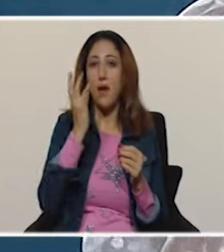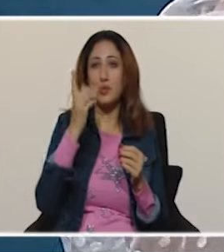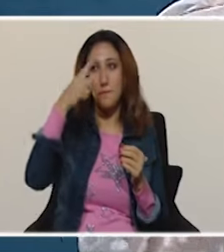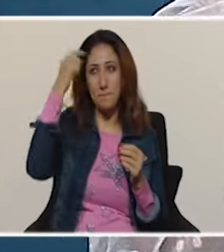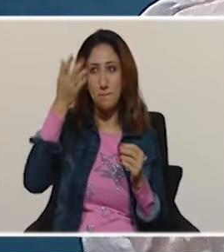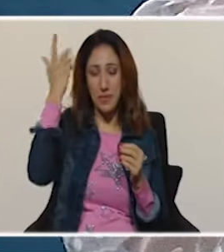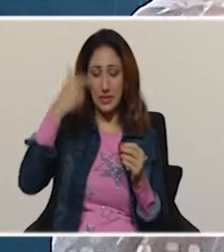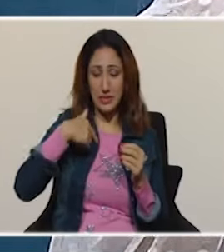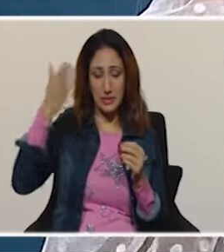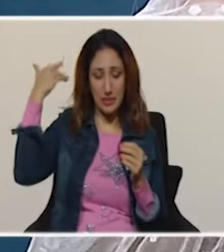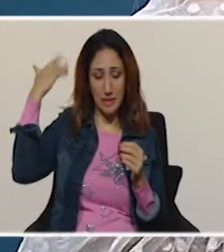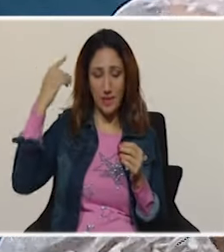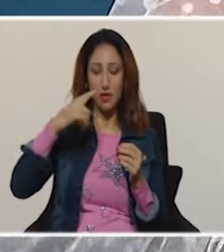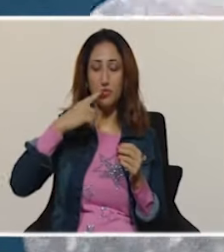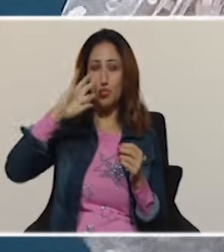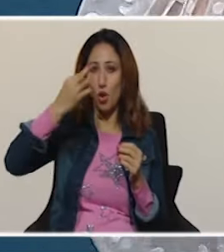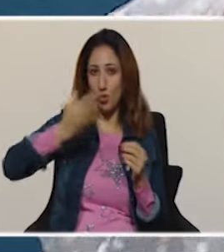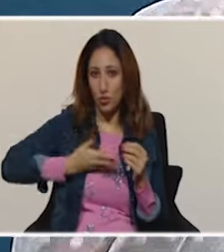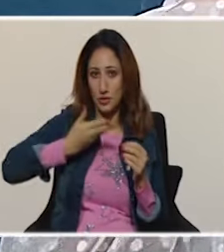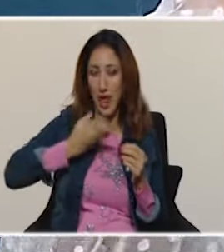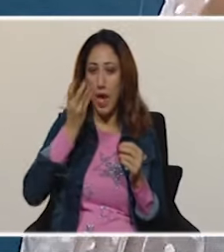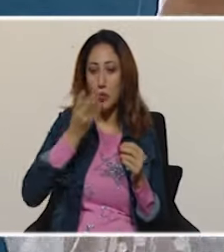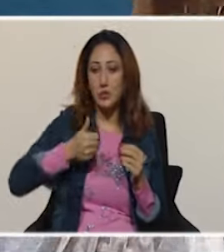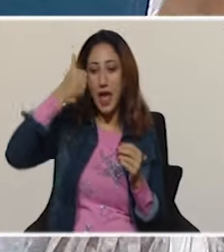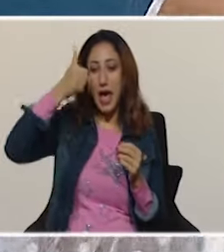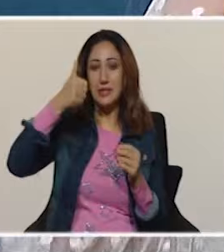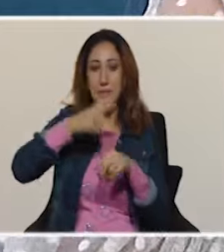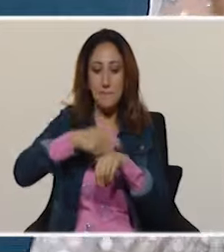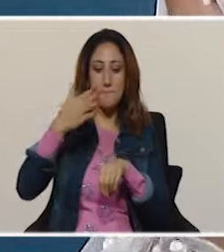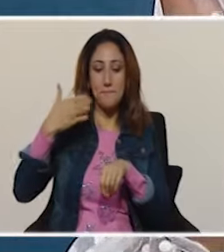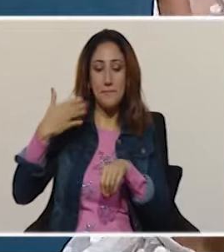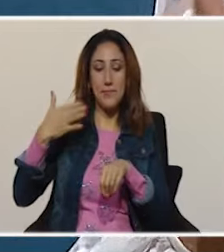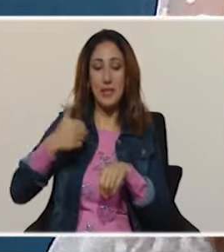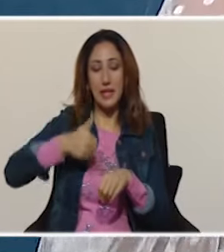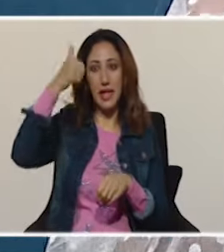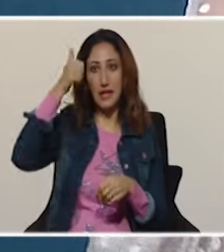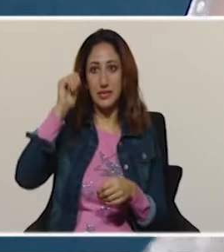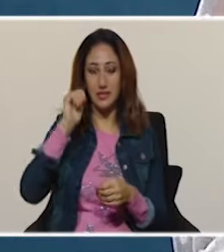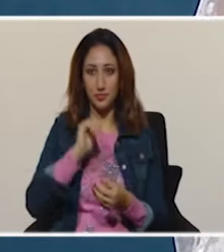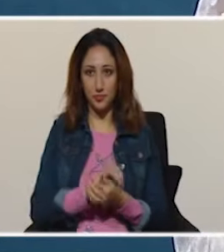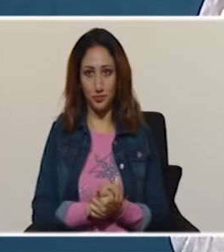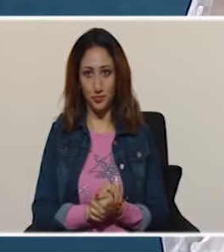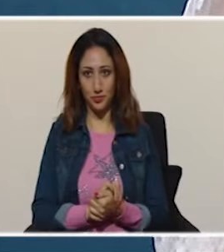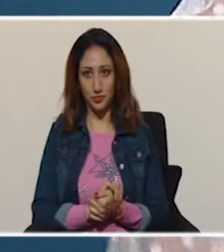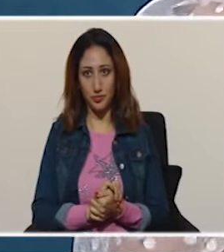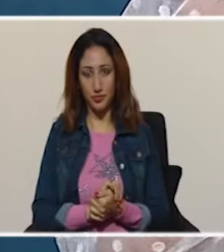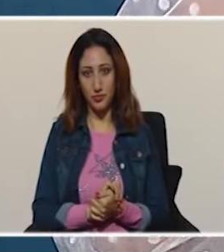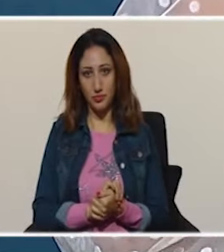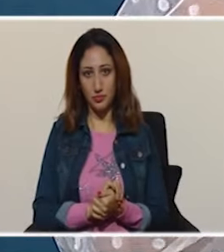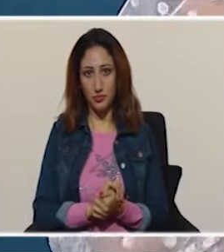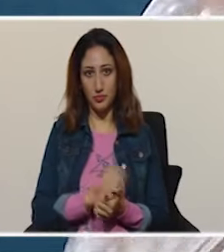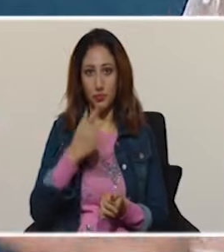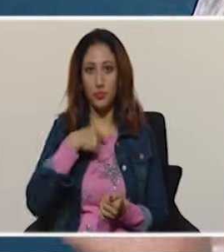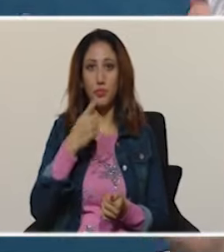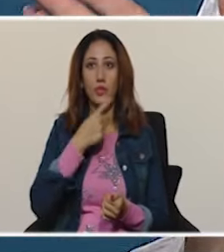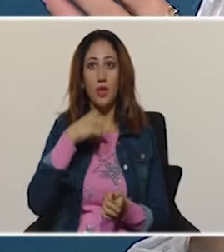طبعا حقوق الستات والزواج المبكر ارجوكم، طبعا احنا من باب الفكاهه طبعا اكيد، بس انا كان